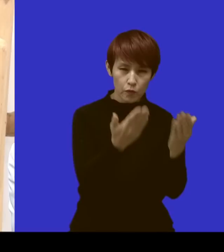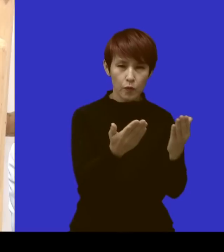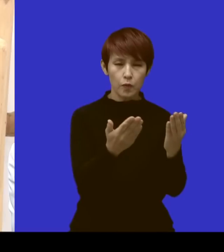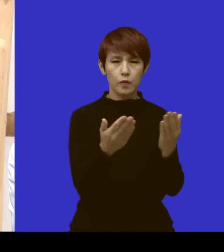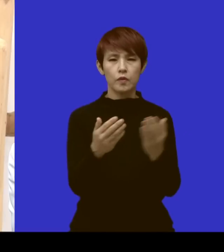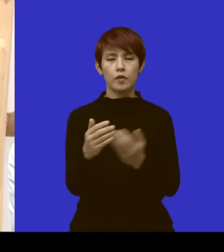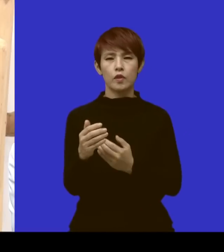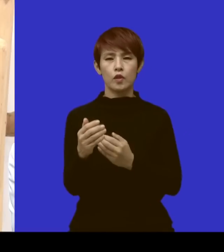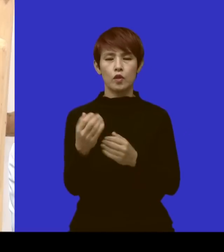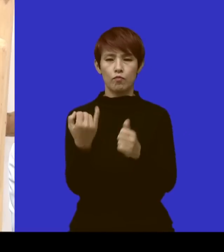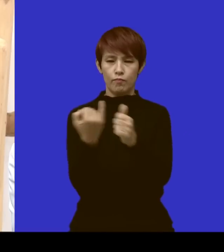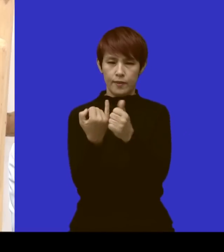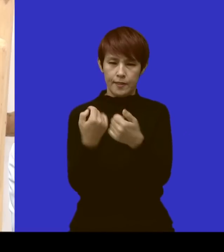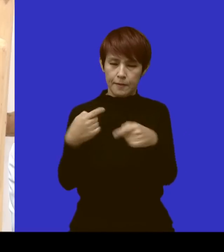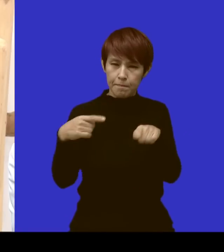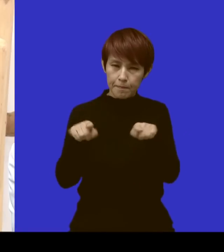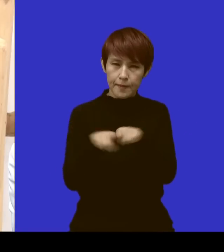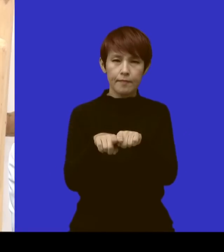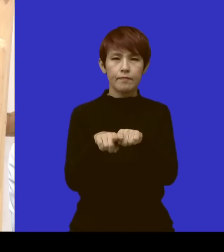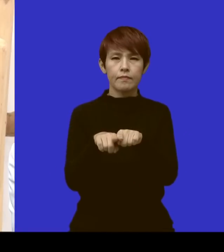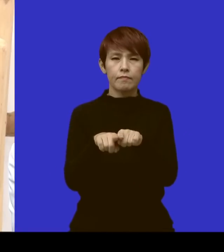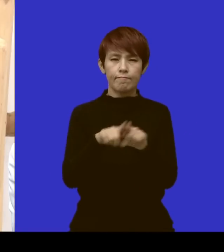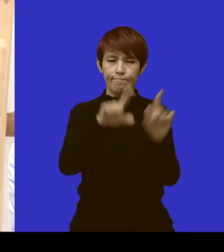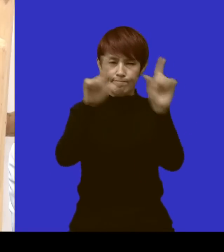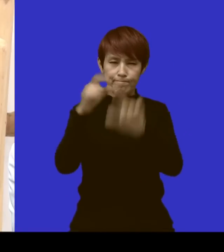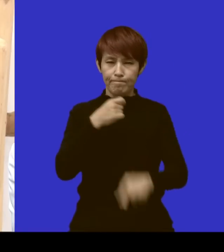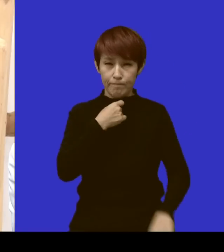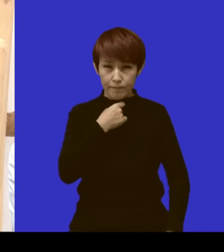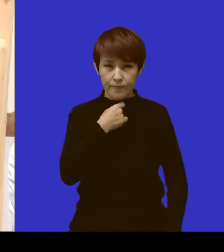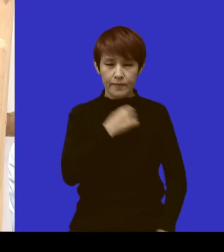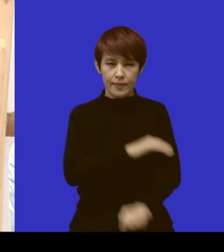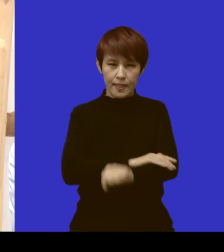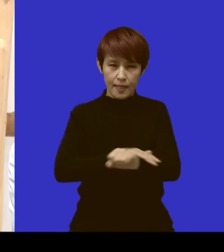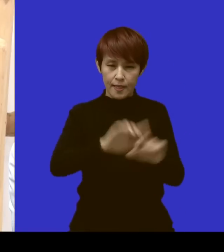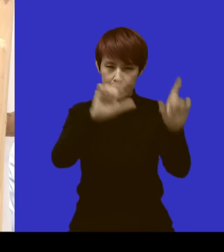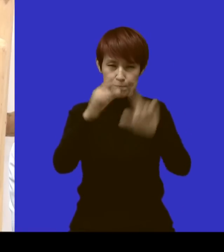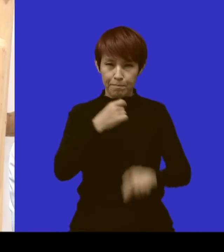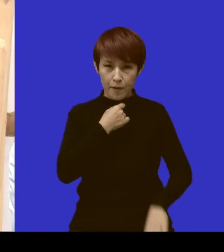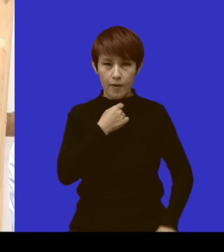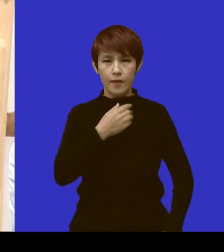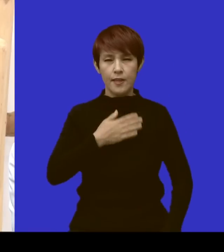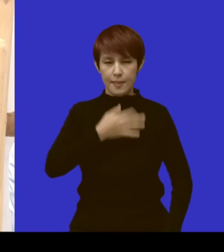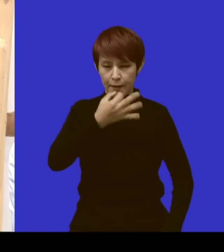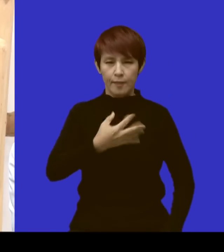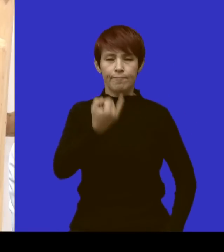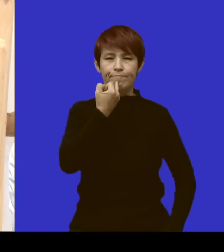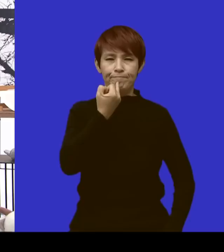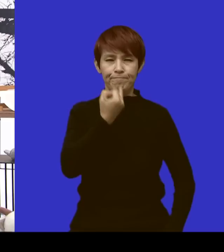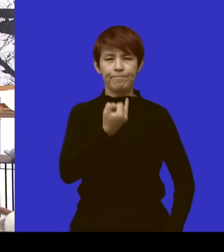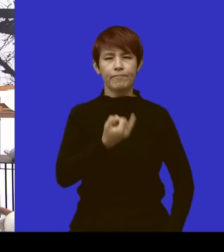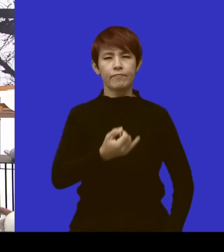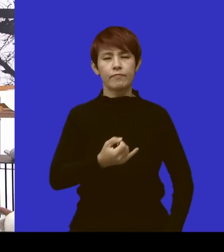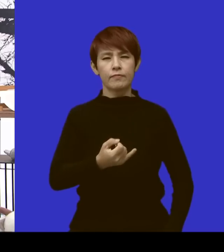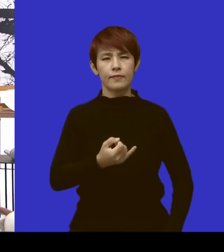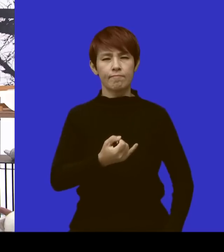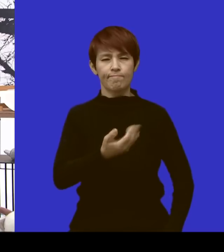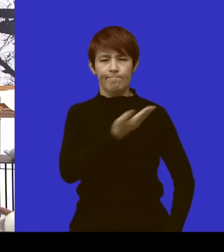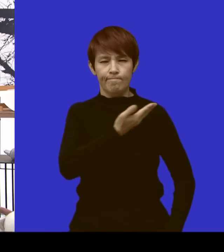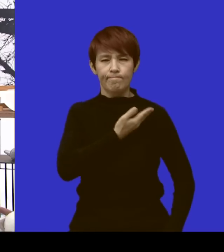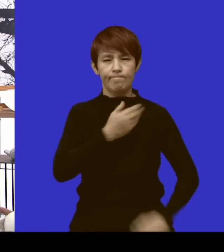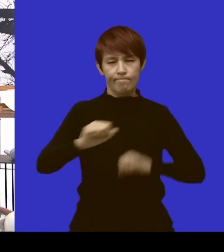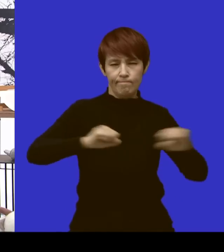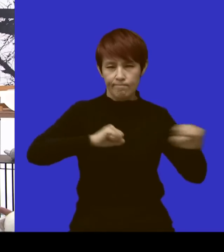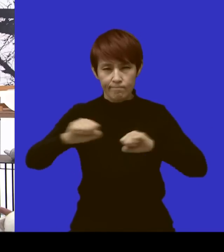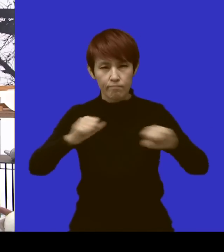든든한 울타리를 만들려면 지금 내가 조금 힘들어도 많이 뛰어야 된다라는 생각들을 좀 많이 했던 것 같아요. 그래서